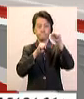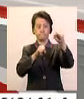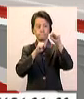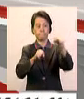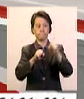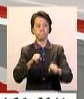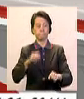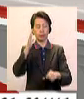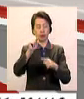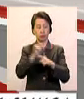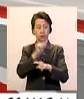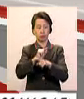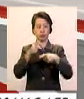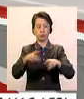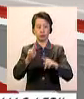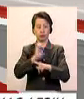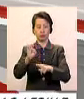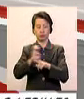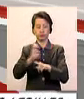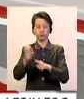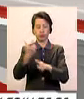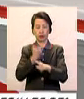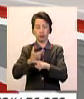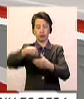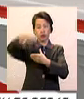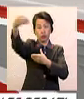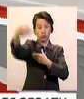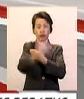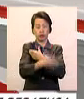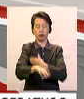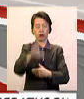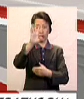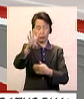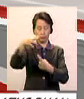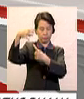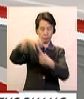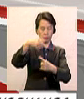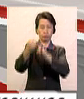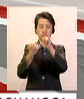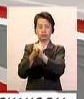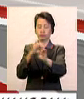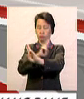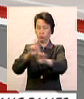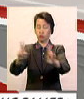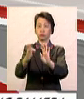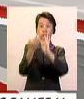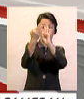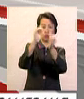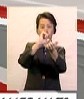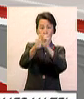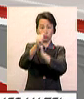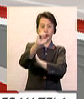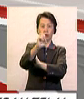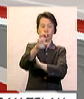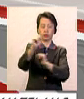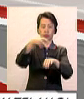Ketua Malaysia PTM akan menggunakan peluang keemasan berlatih di luar negara dan 4 kejohanan antarabangsa sebagai persediaan menghadapi Sukan SEA